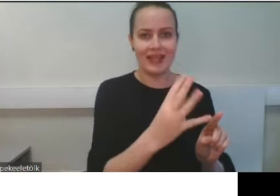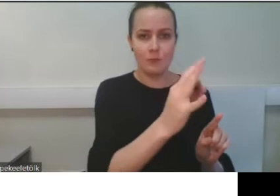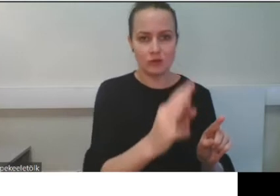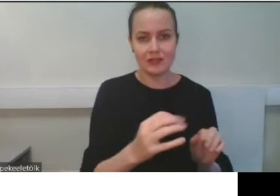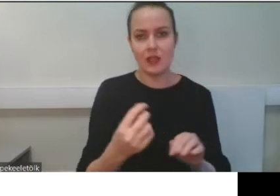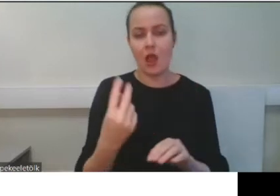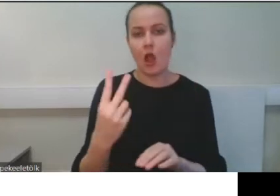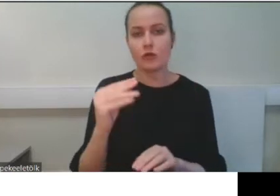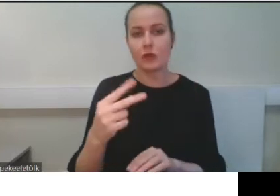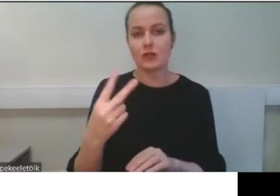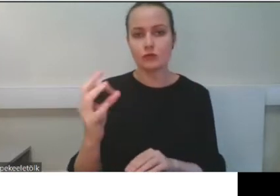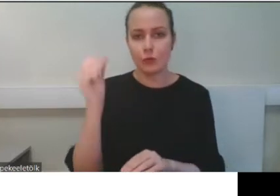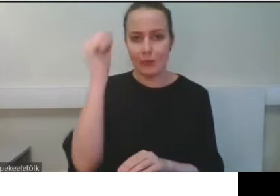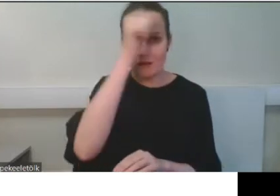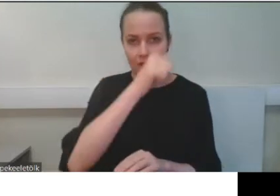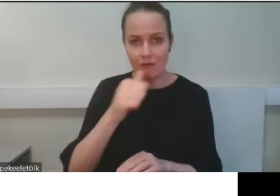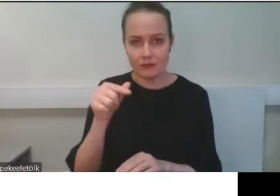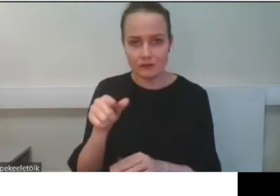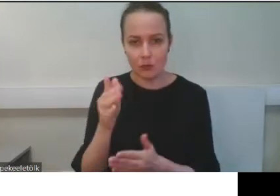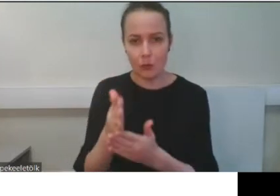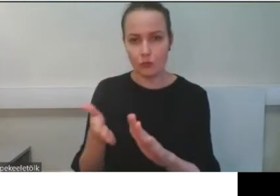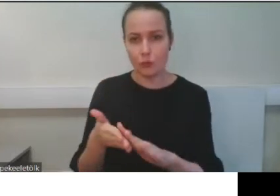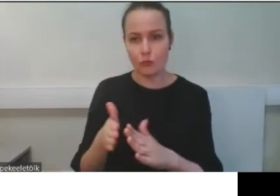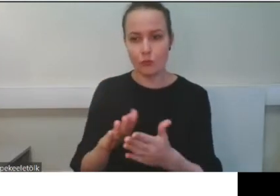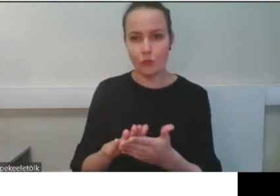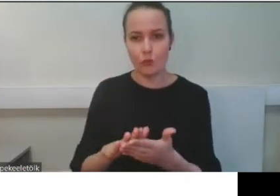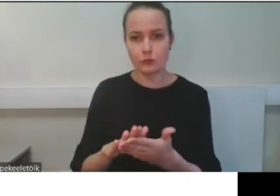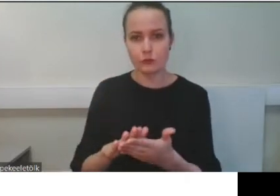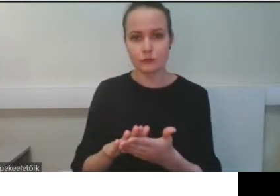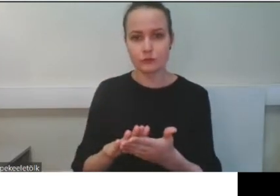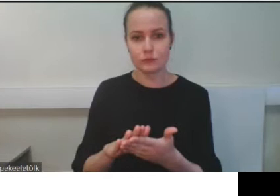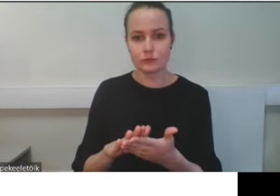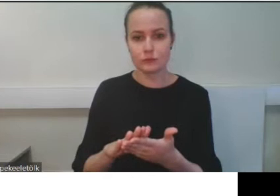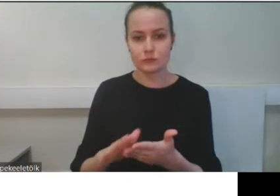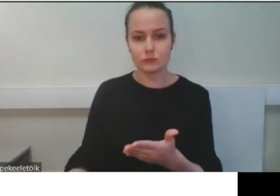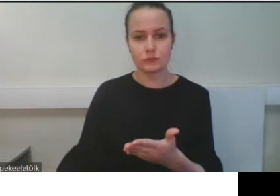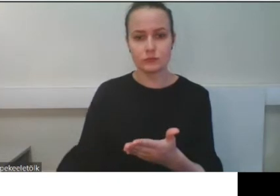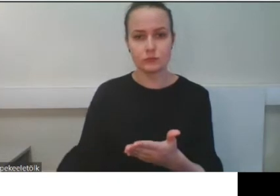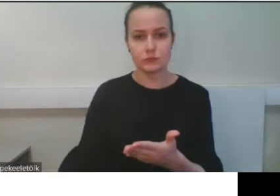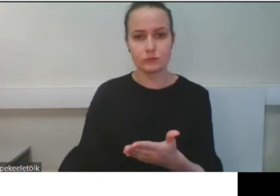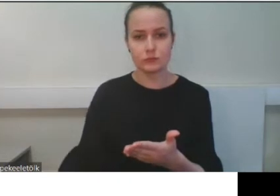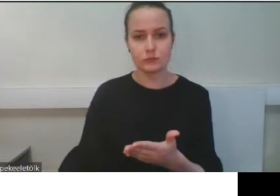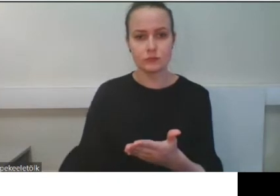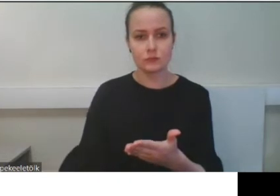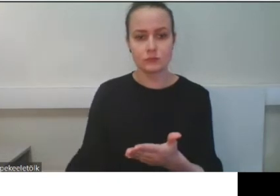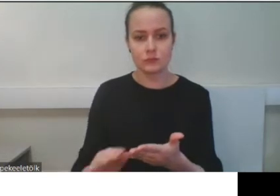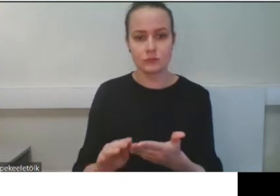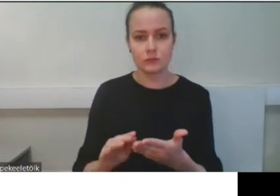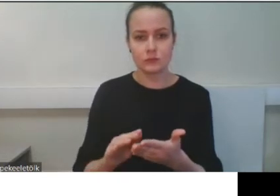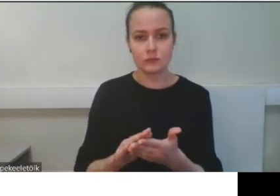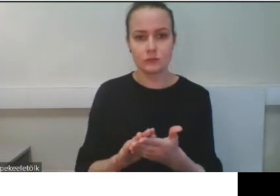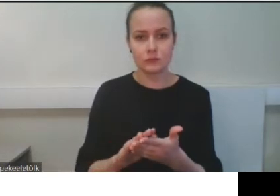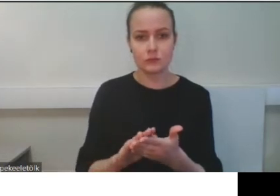omakorda vaadata , et millised võrdluspilt meil tekib , kui me võrdleme puuetega inimesi ja tegevuspiiranguga